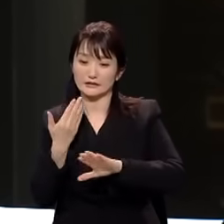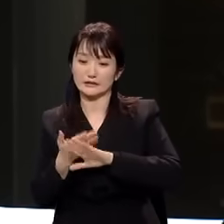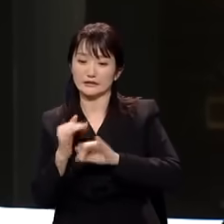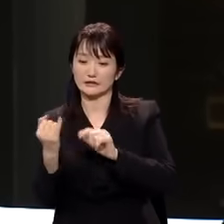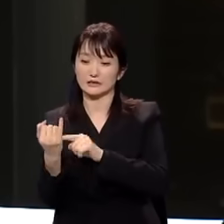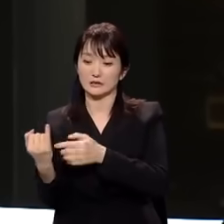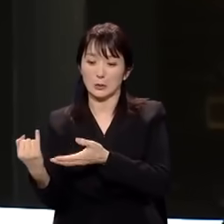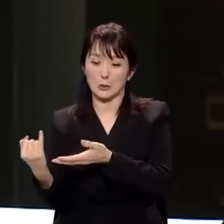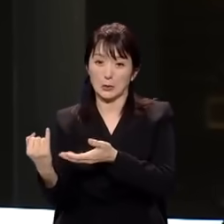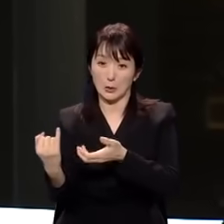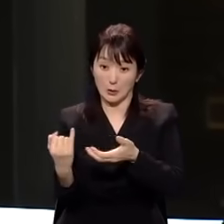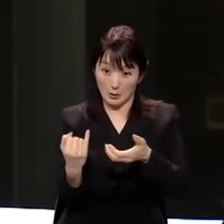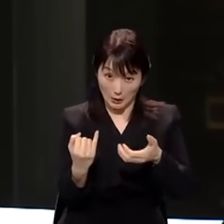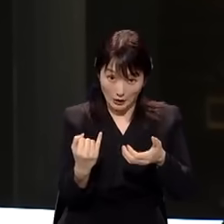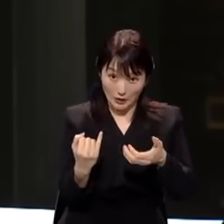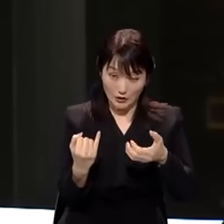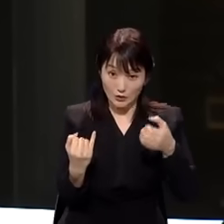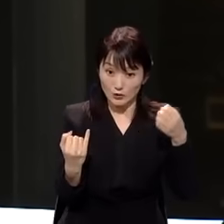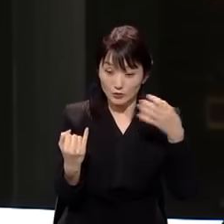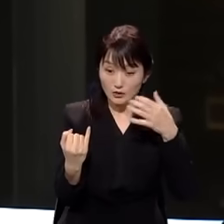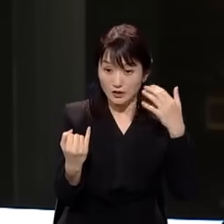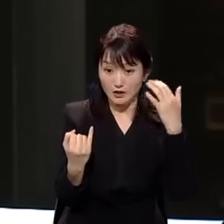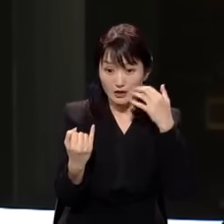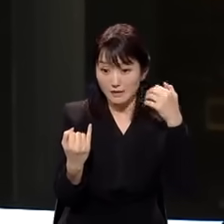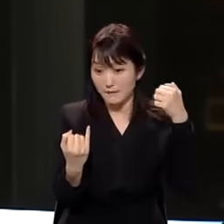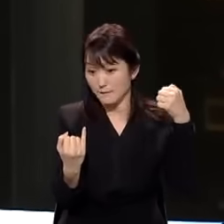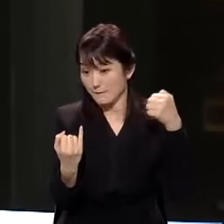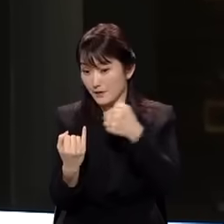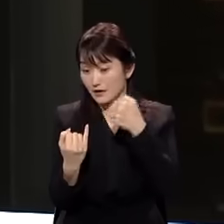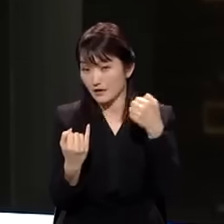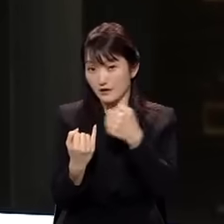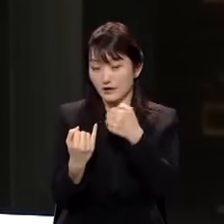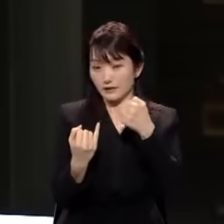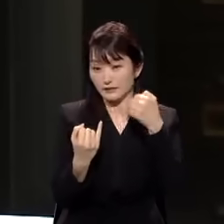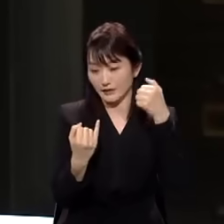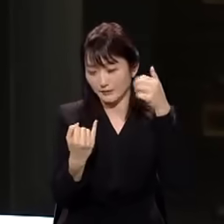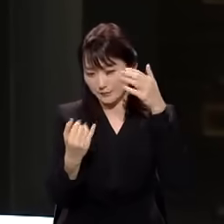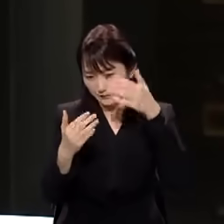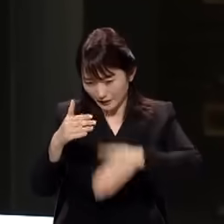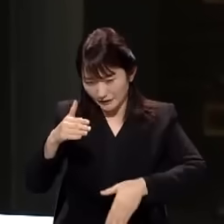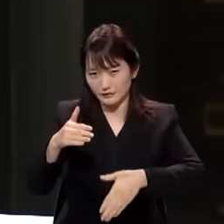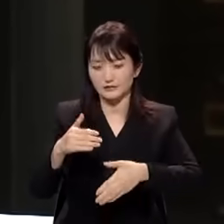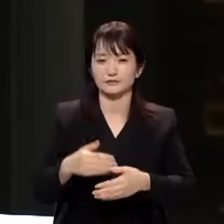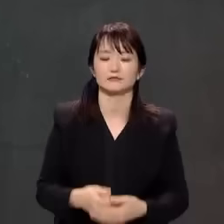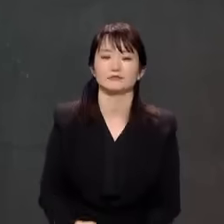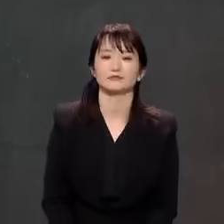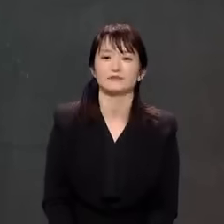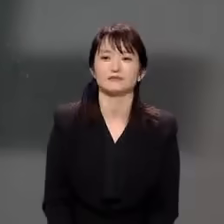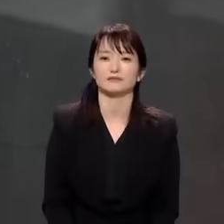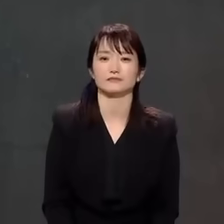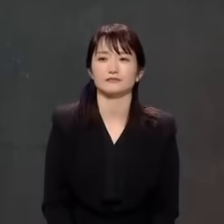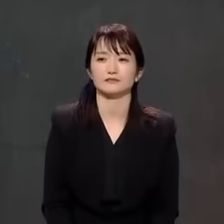유인해서 범행을 저지르려 한 사실이 드러났습니다. 체크포인트 짚어보죠.